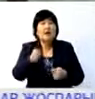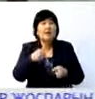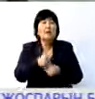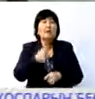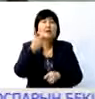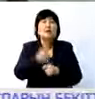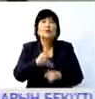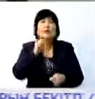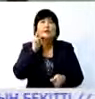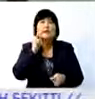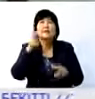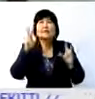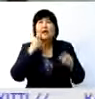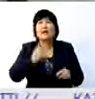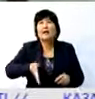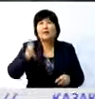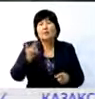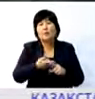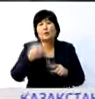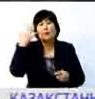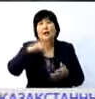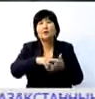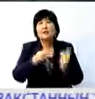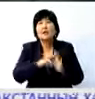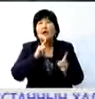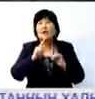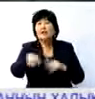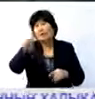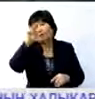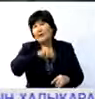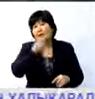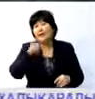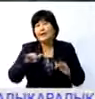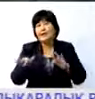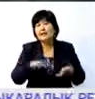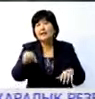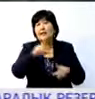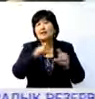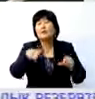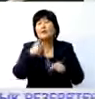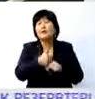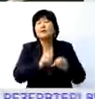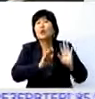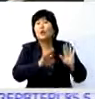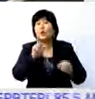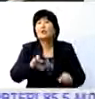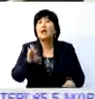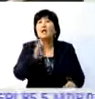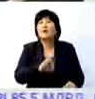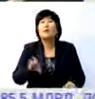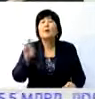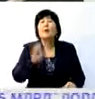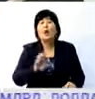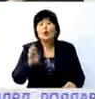көшбасшы жастар тақырыбындағы семинар осы мақсатты көздейді. Жиында мемлекеттік қызмет істері департаменті басшысының орынбасары Берікбол